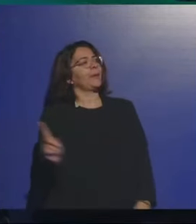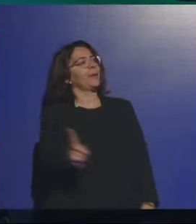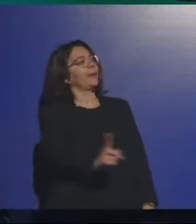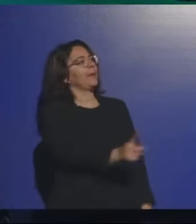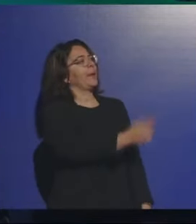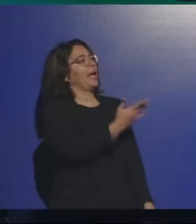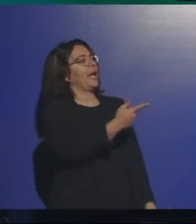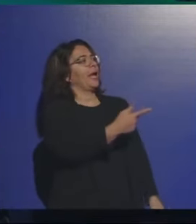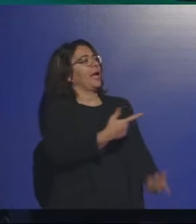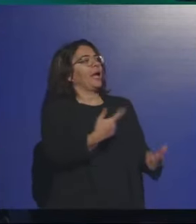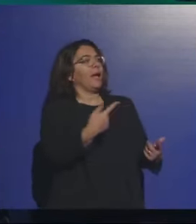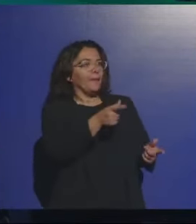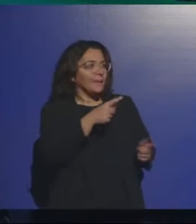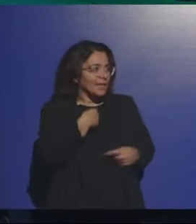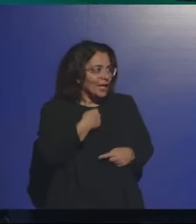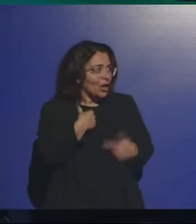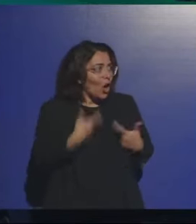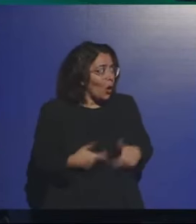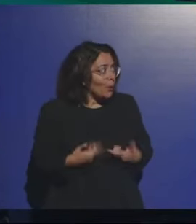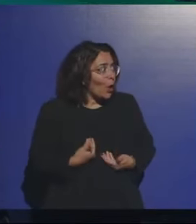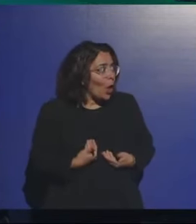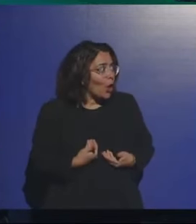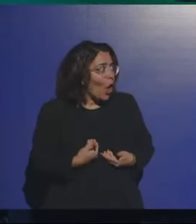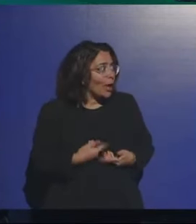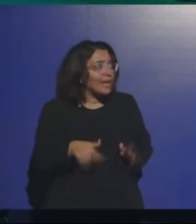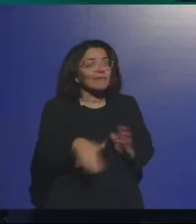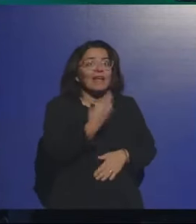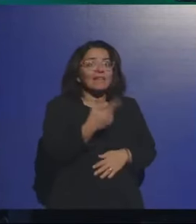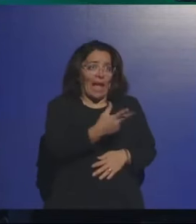se rompe quei me lo dica